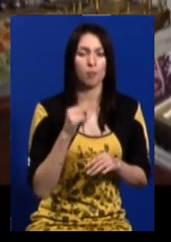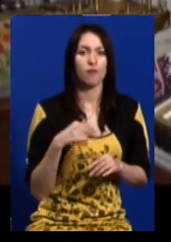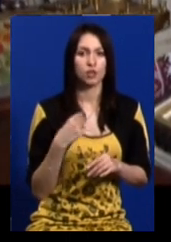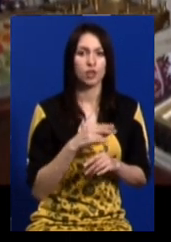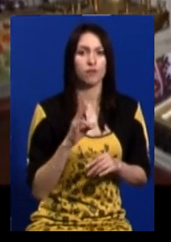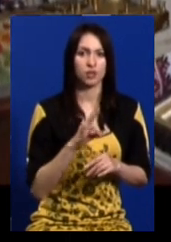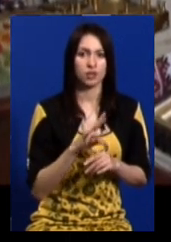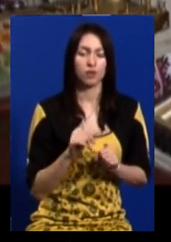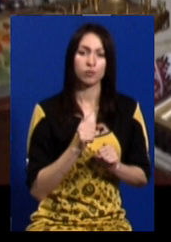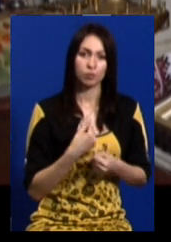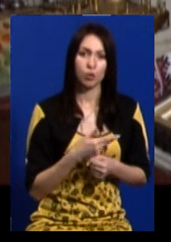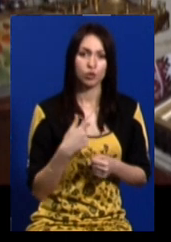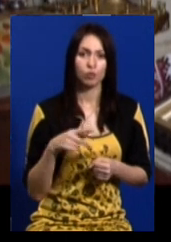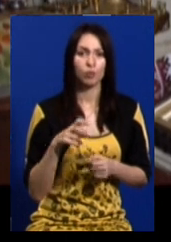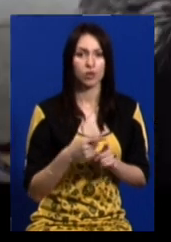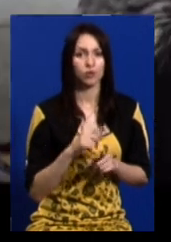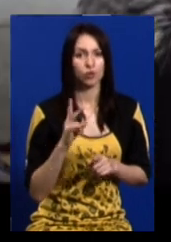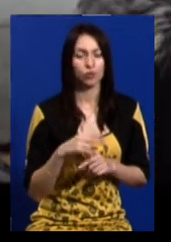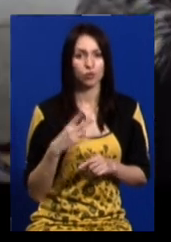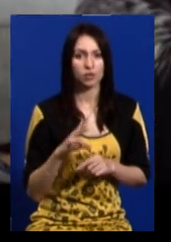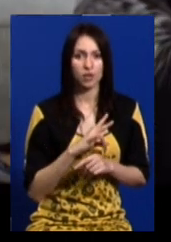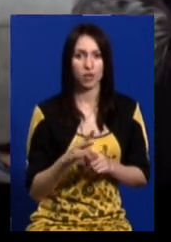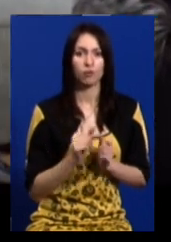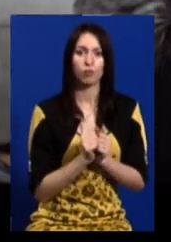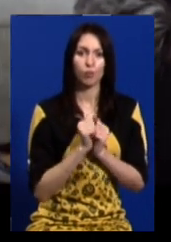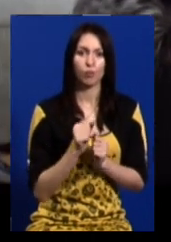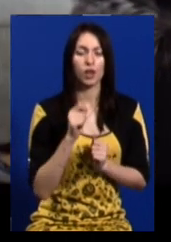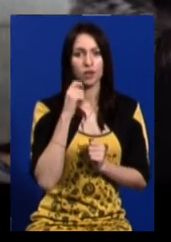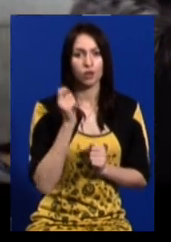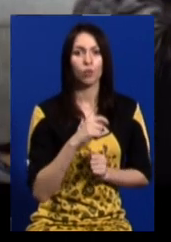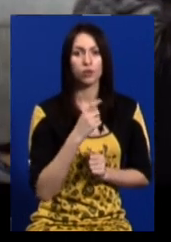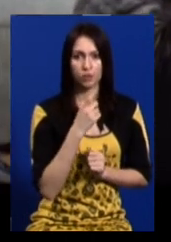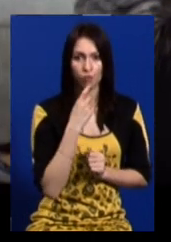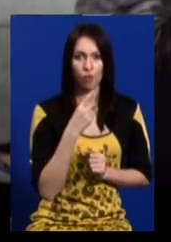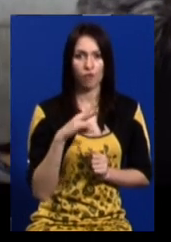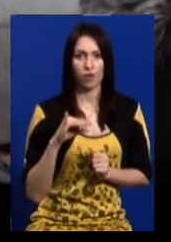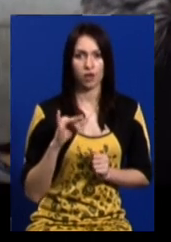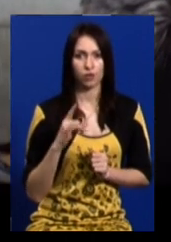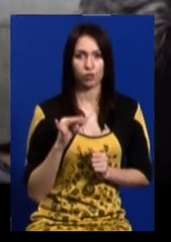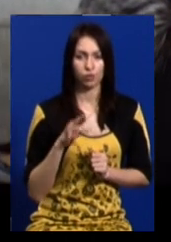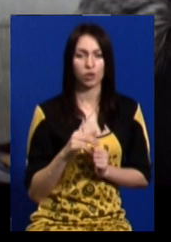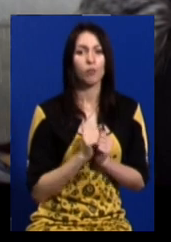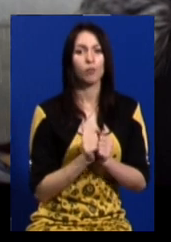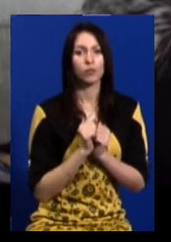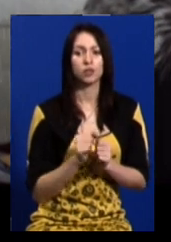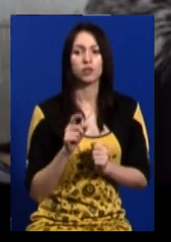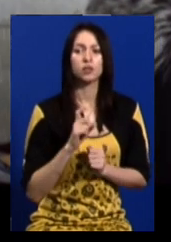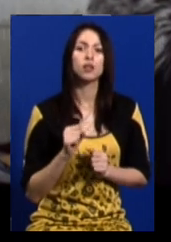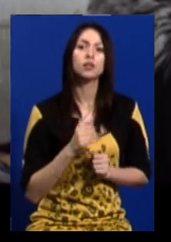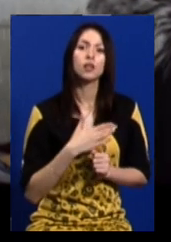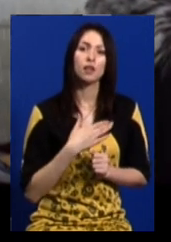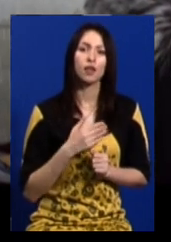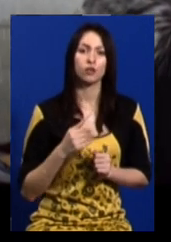зможемо прийти в цю церкву, помолитися по українській мові, літургія в нас є, помолитися за наших